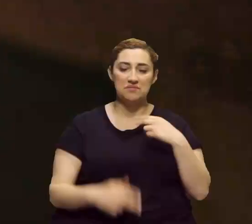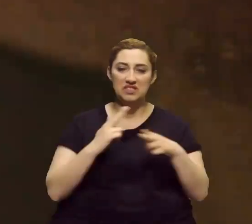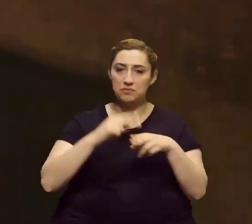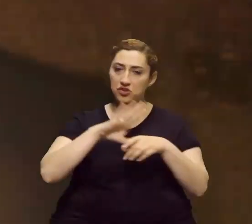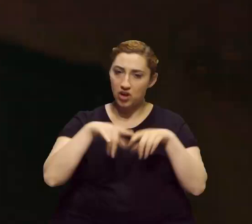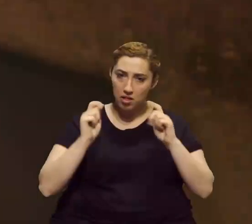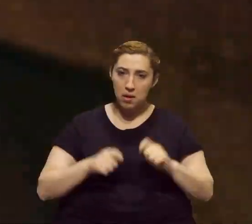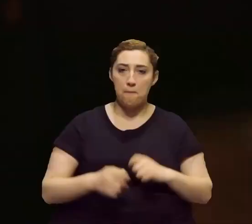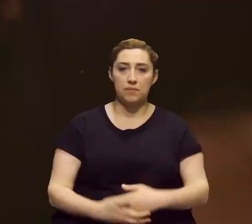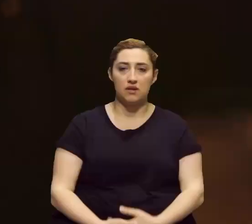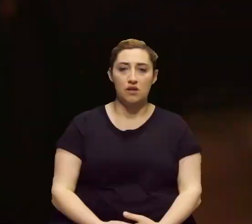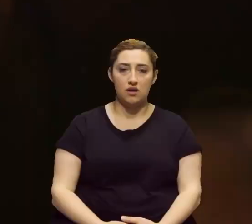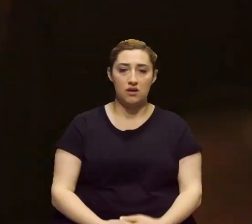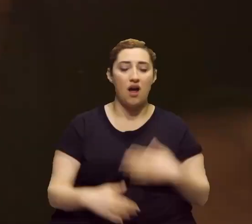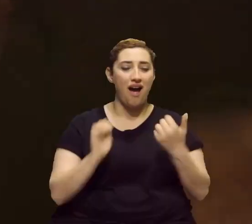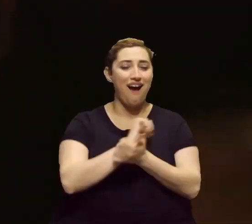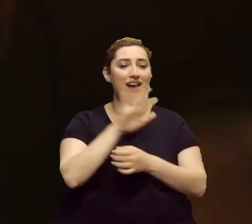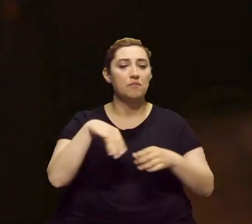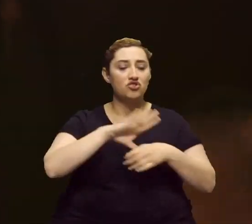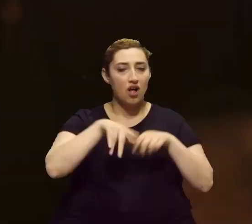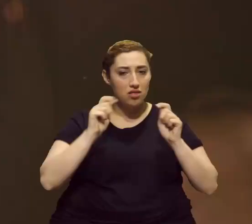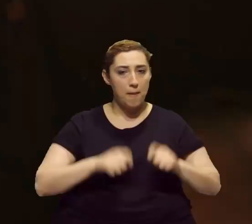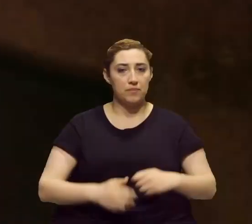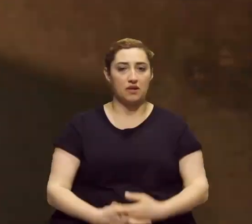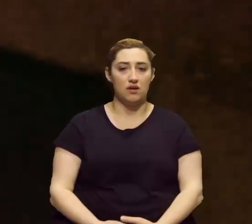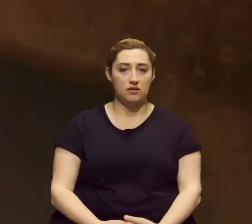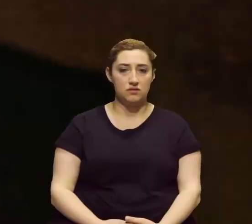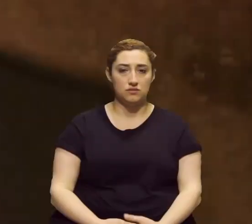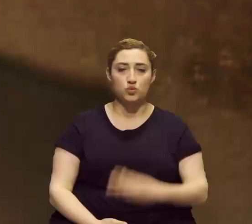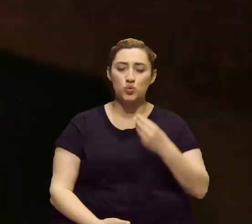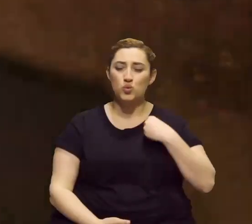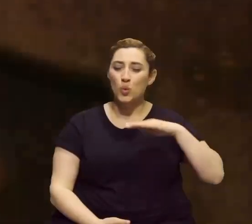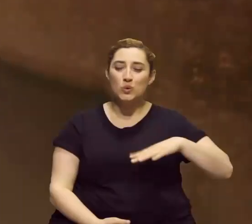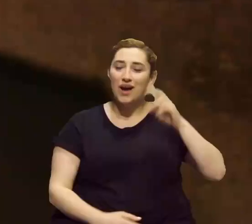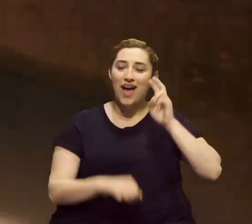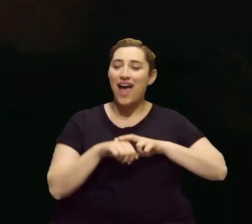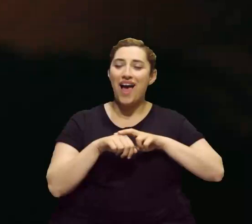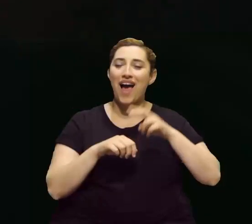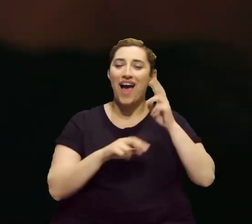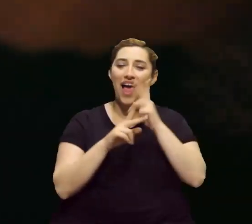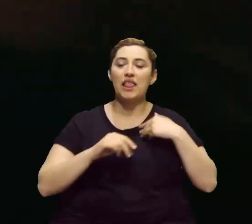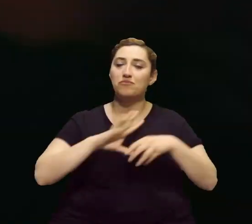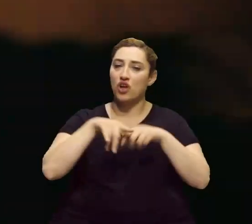İsimlerimizi çaldılar. Ailemizi çaldılar. Çocukluğumuzu çaldılar.